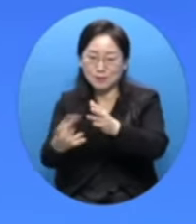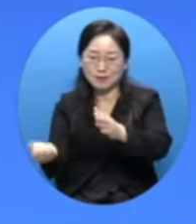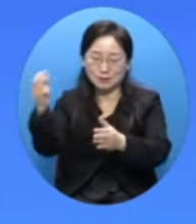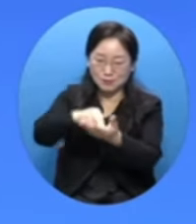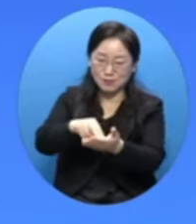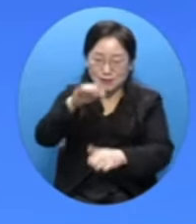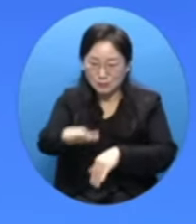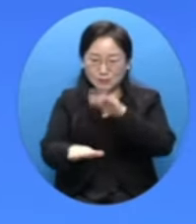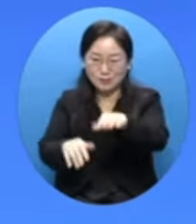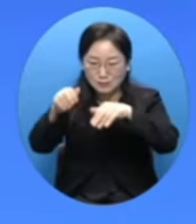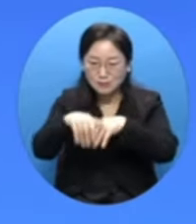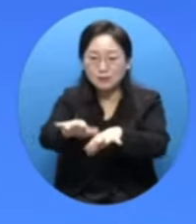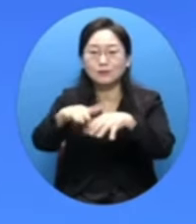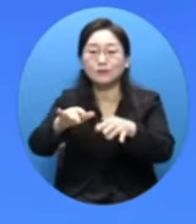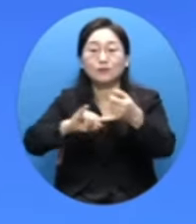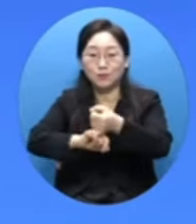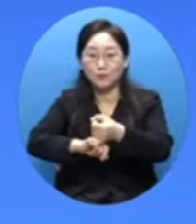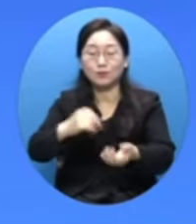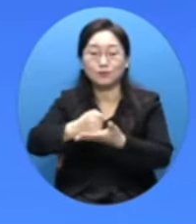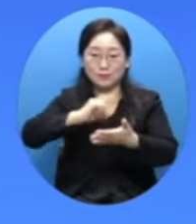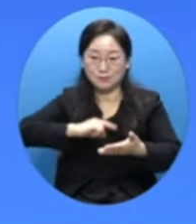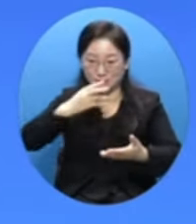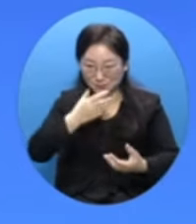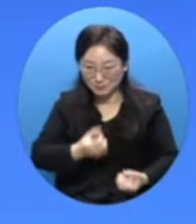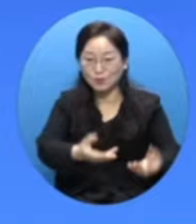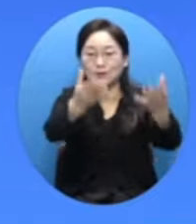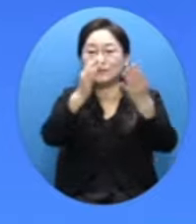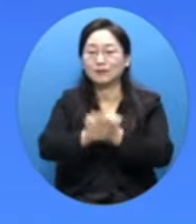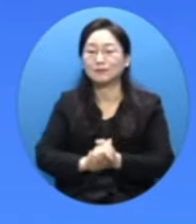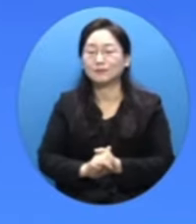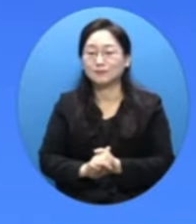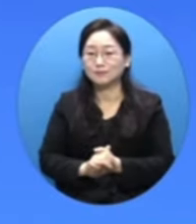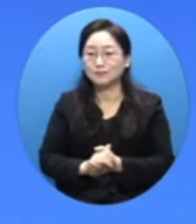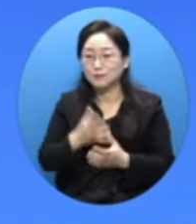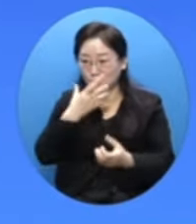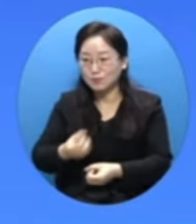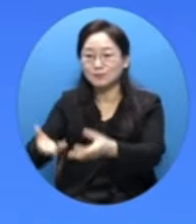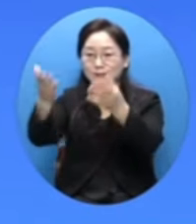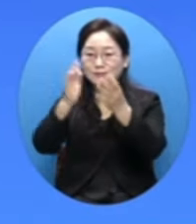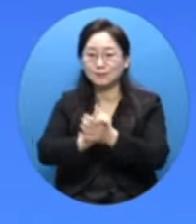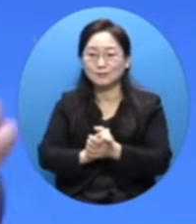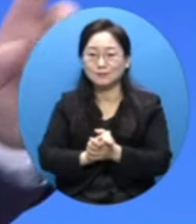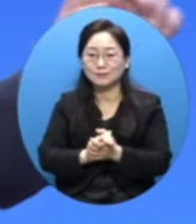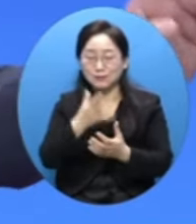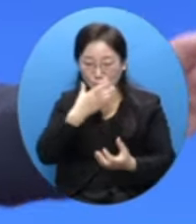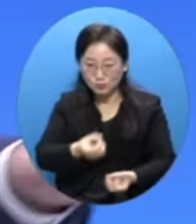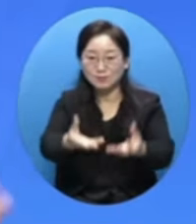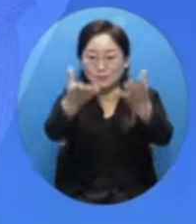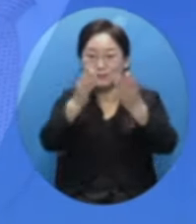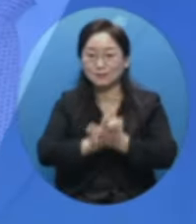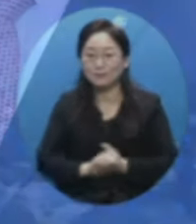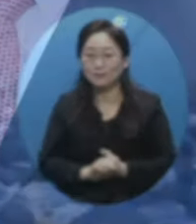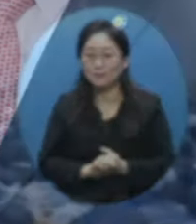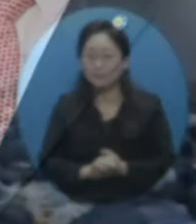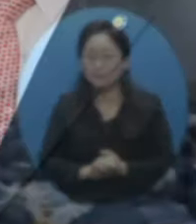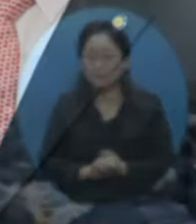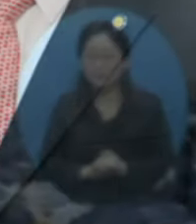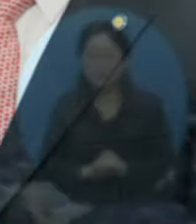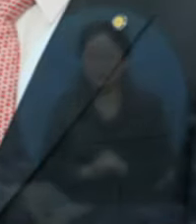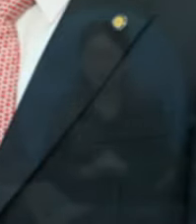또 전진 또 전진하는 여러분 모두의 시기를 주님으로 축원합니다. 축원합니다. 축원합니다.